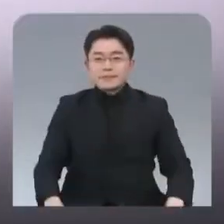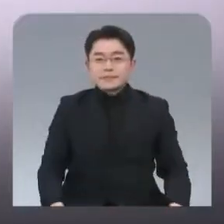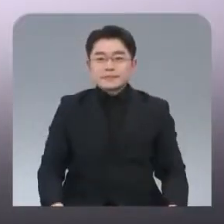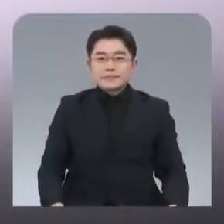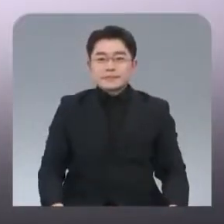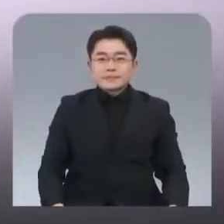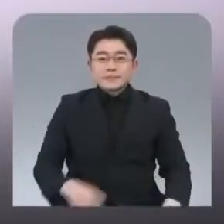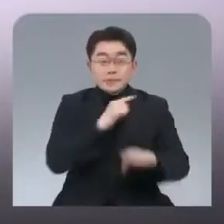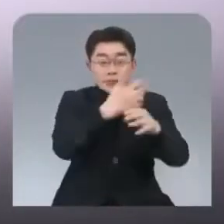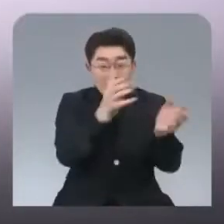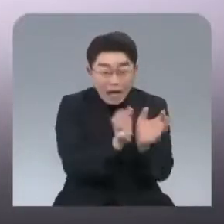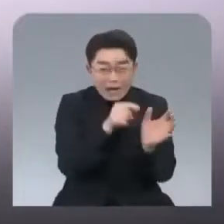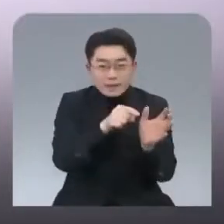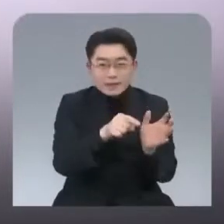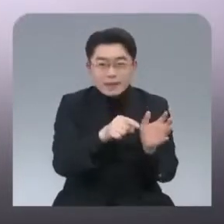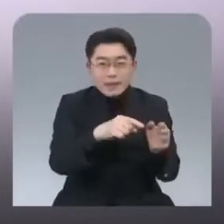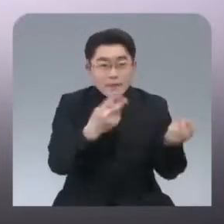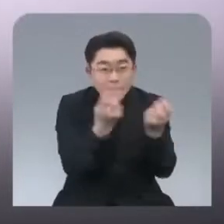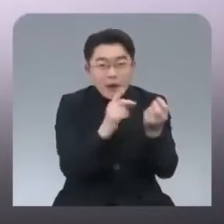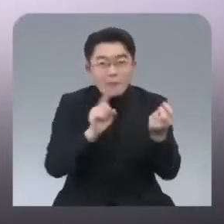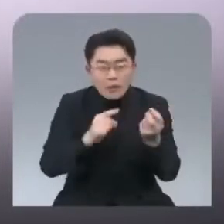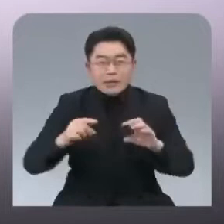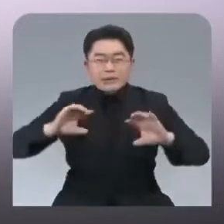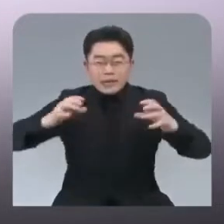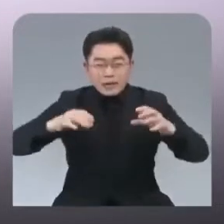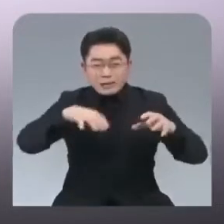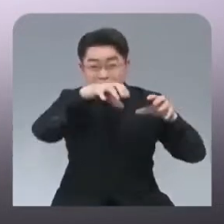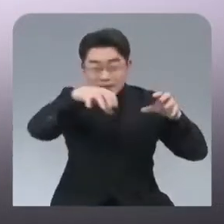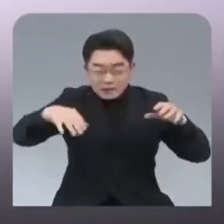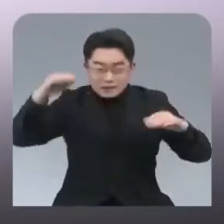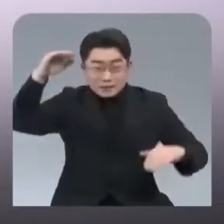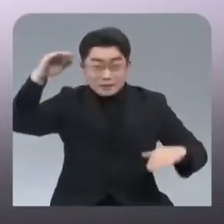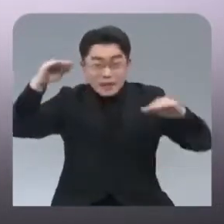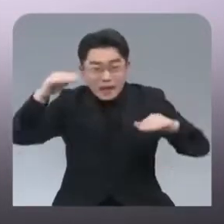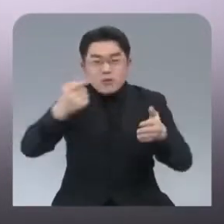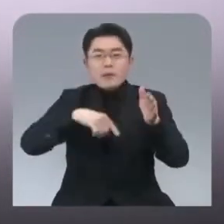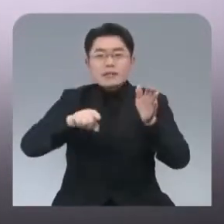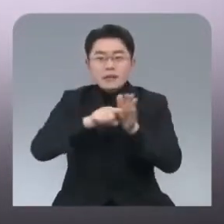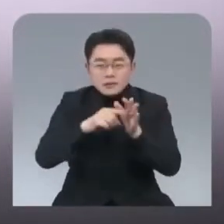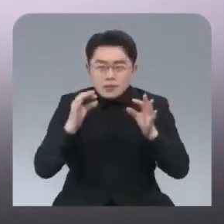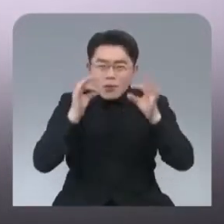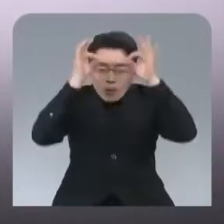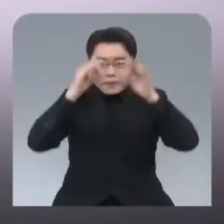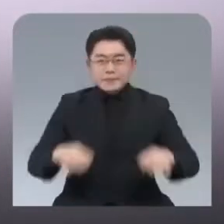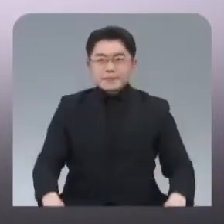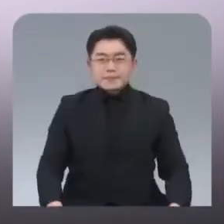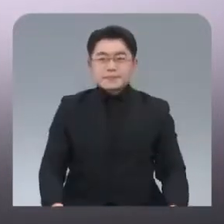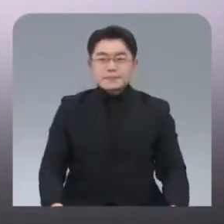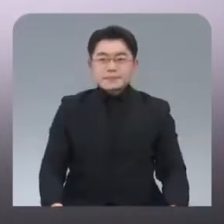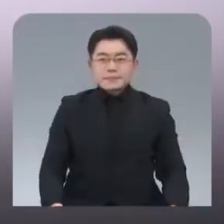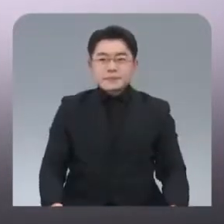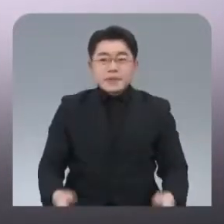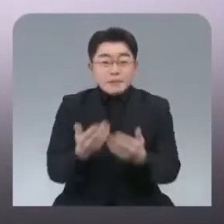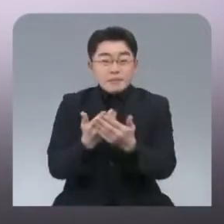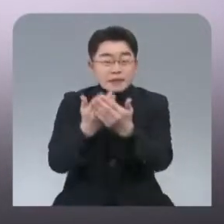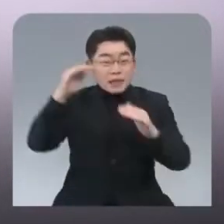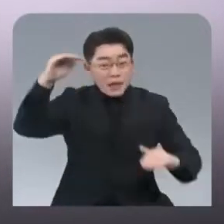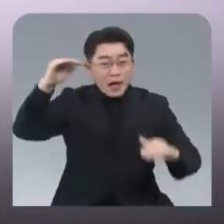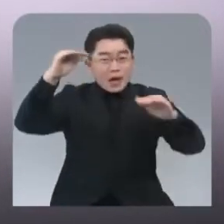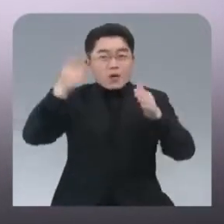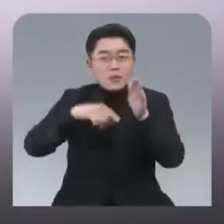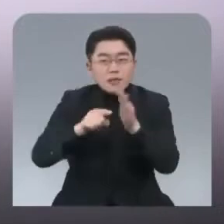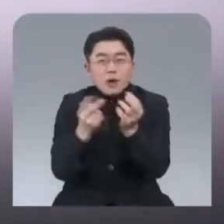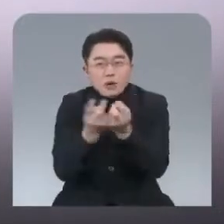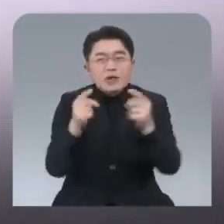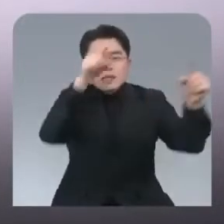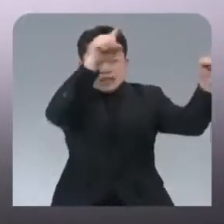균형 발전을 국가 정책의 최우선 추미애 부었습니다 이같은 균형 발전의 토다 위에 전국을